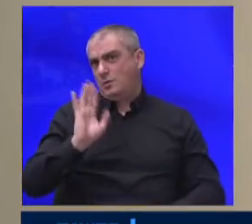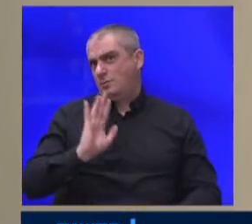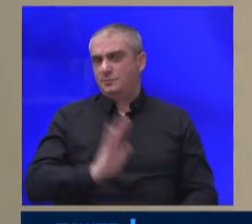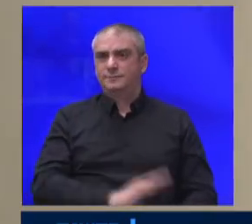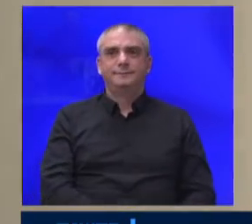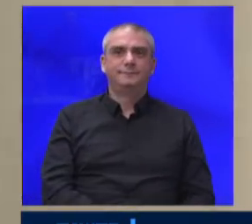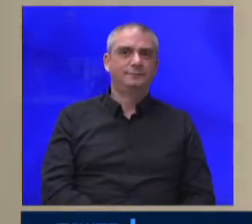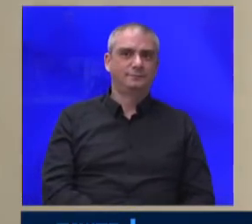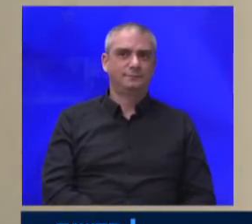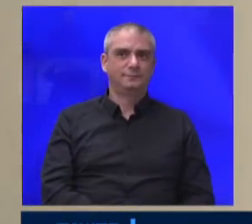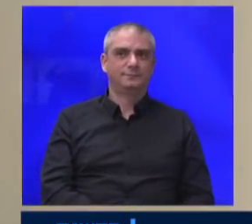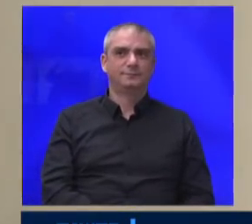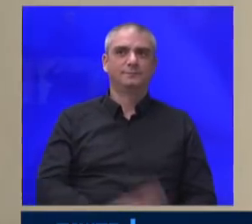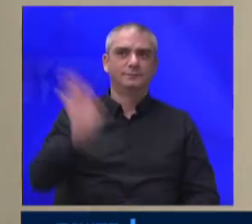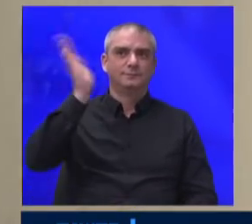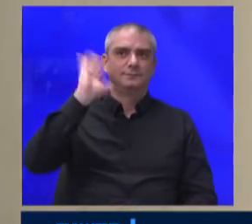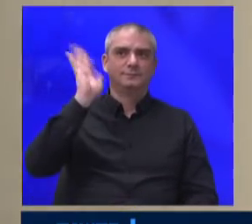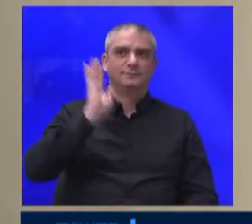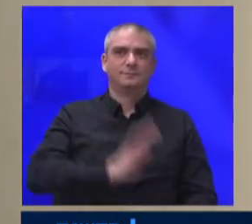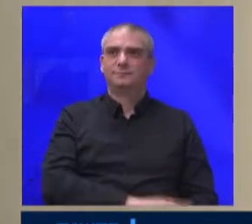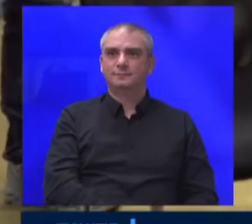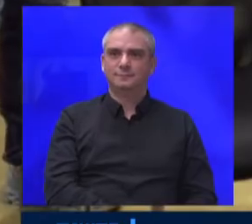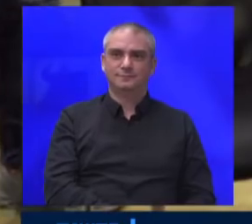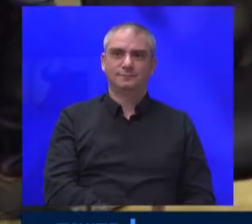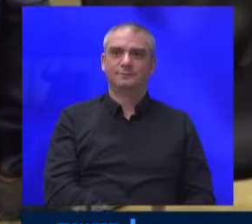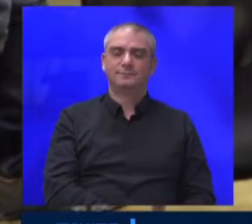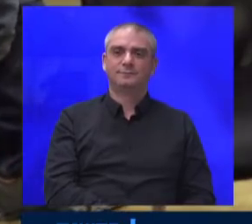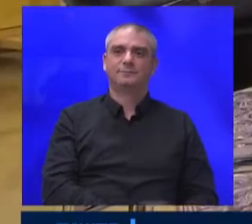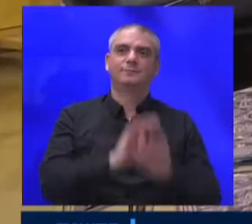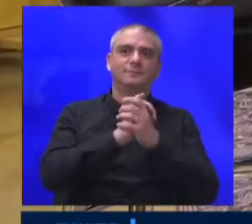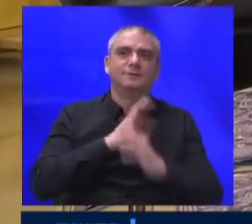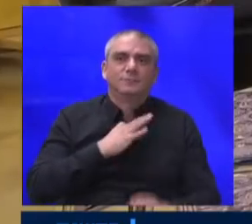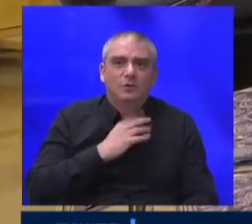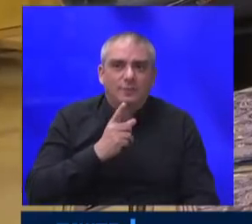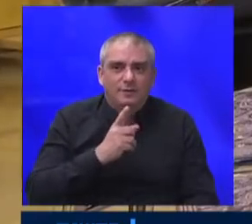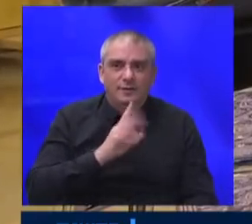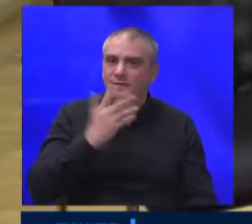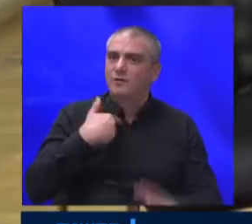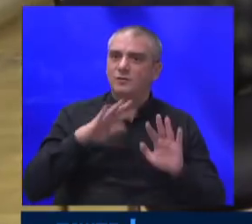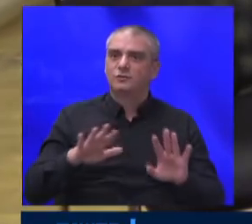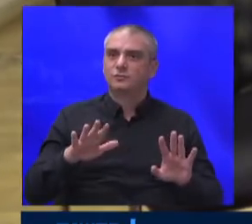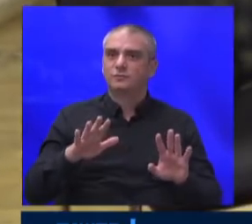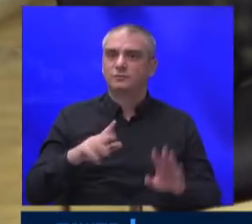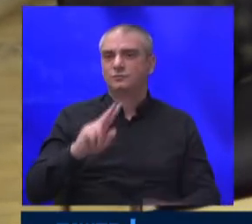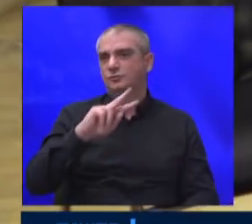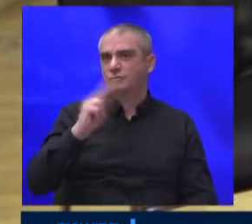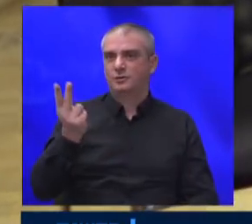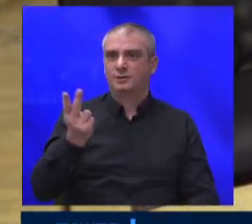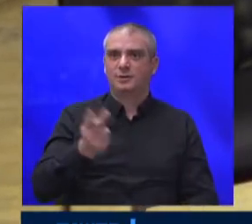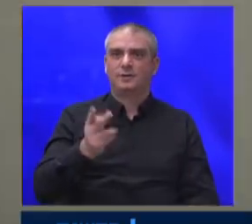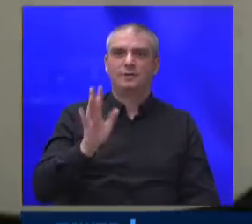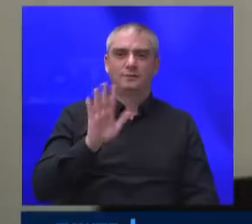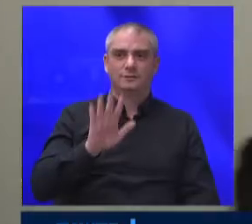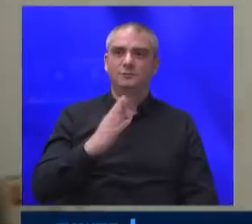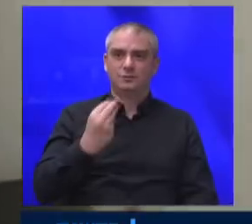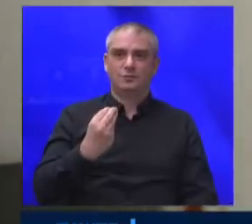השבת? שלום. ביס, מה שלומך? איפה אני יושב? שני מצד שמאל. למרות שכיסאות הטובים זה אלה.